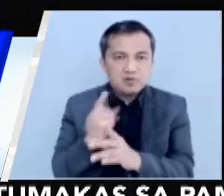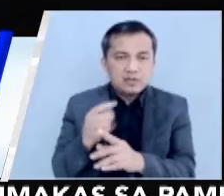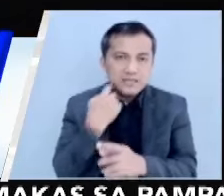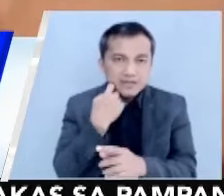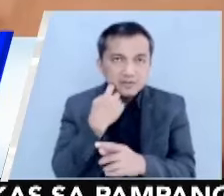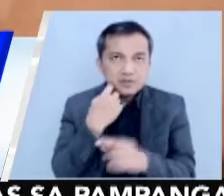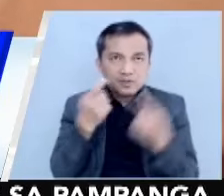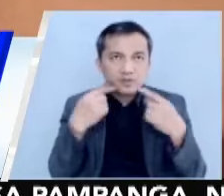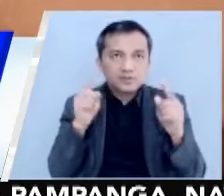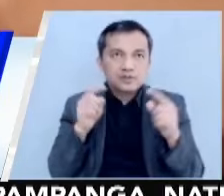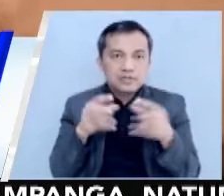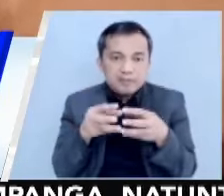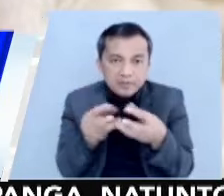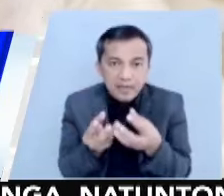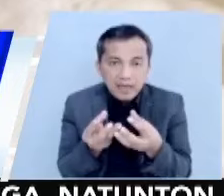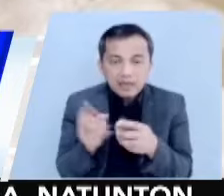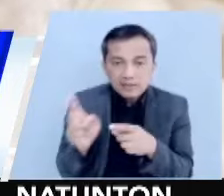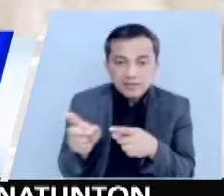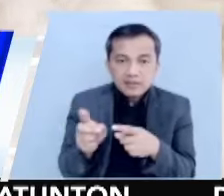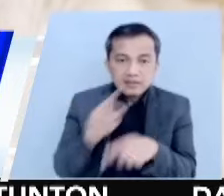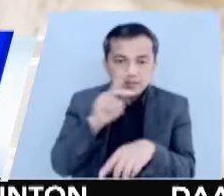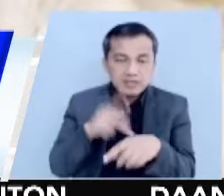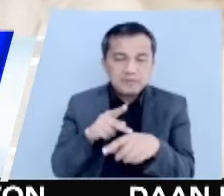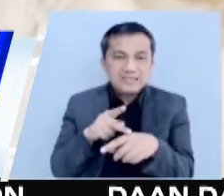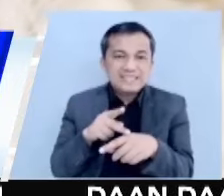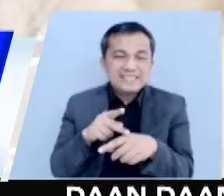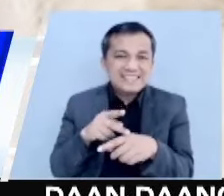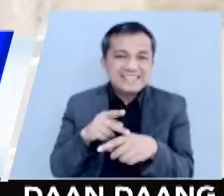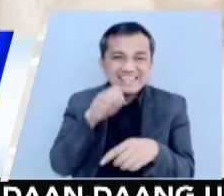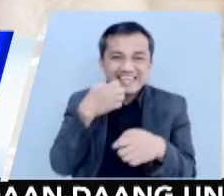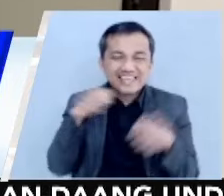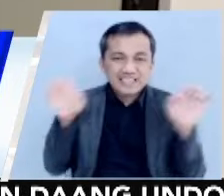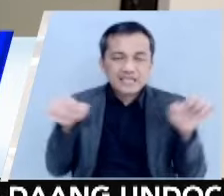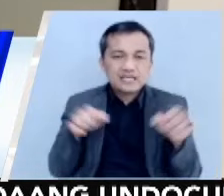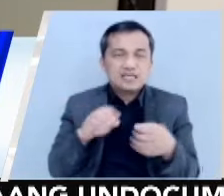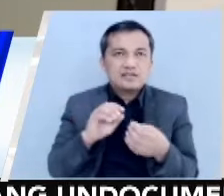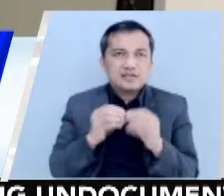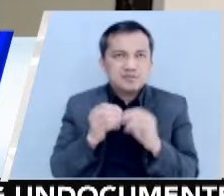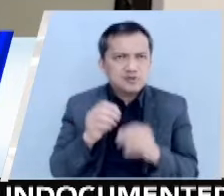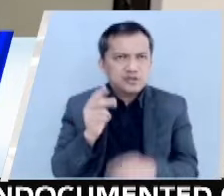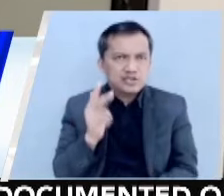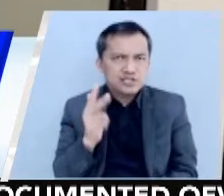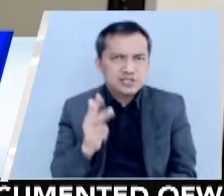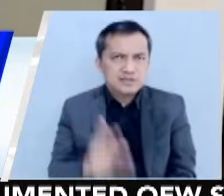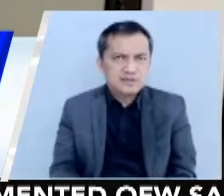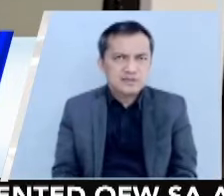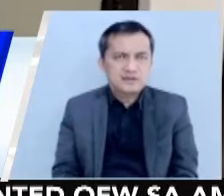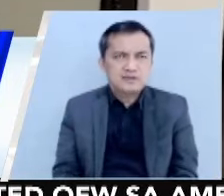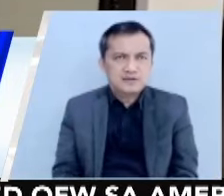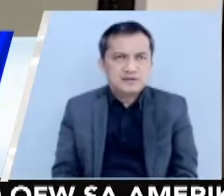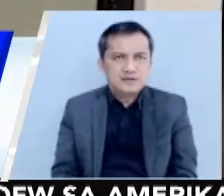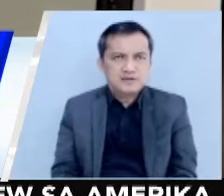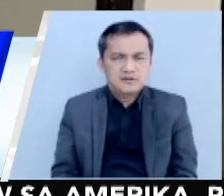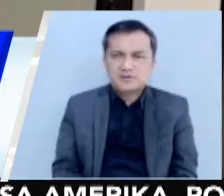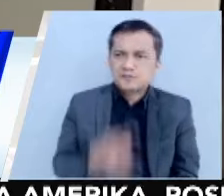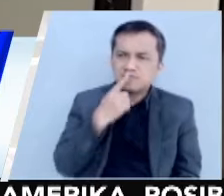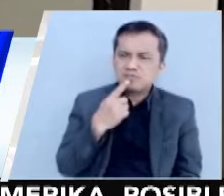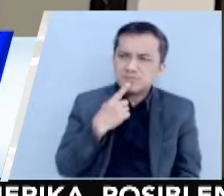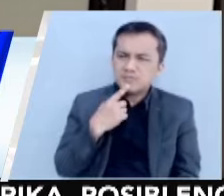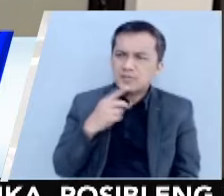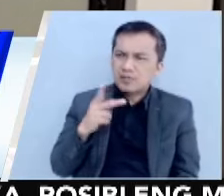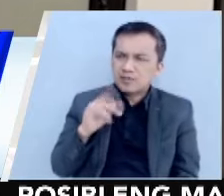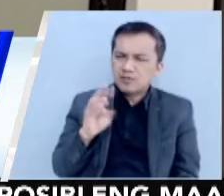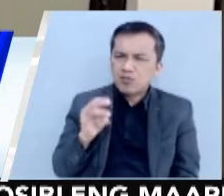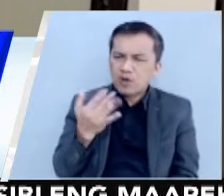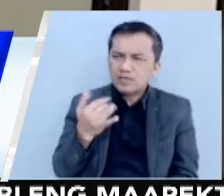sa sanctuary ang isang Philippine Eagle Chick, si Chick number 30. Kuya Kim, bakit may tuturing na espesyal na eaglet?